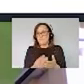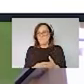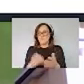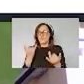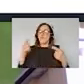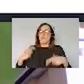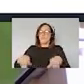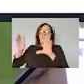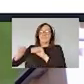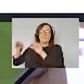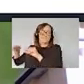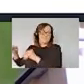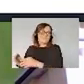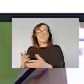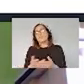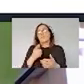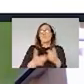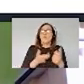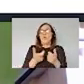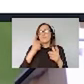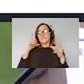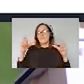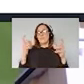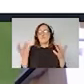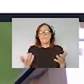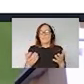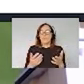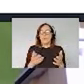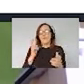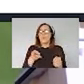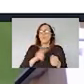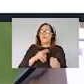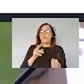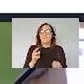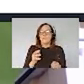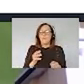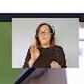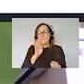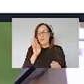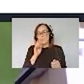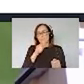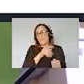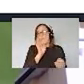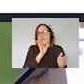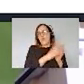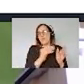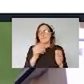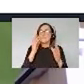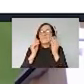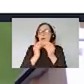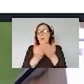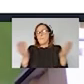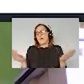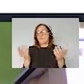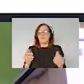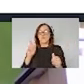znikają i zrobili sobie tak naprawdę gdzieś zdjęcie, które będzie podobne do tego obrazu. Niech się zabawią, niech pobawią